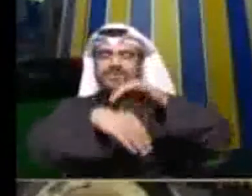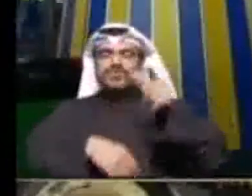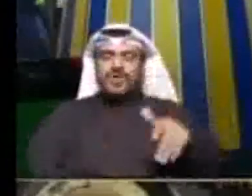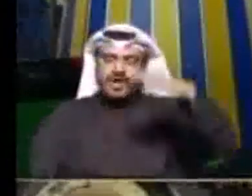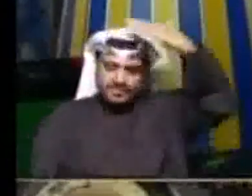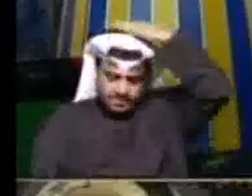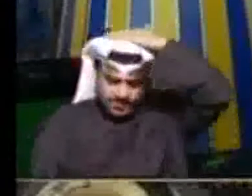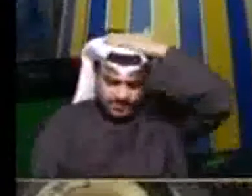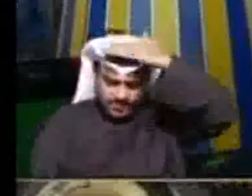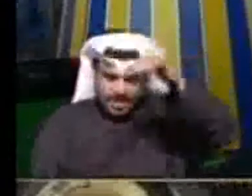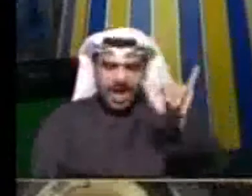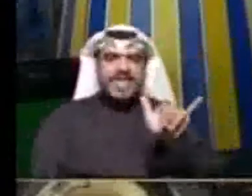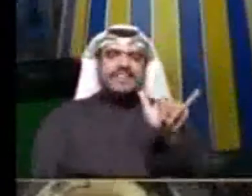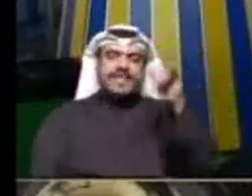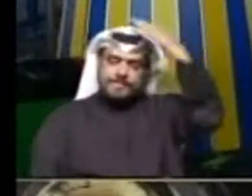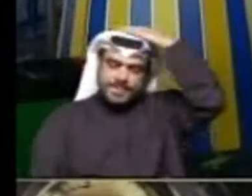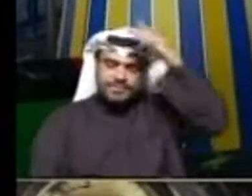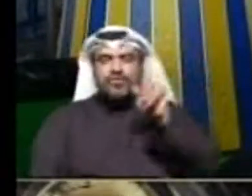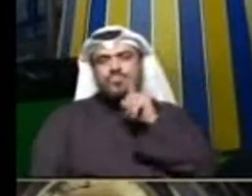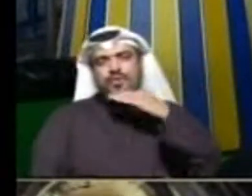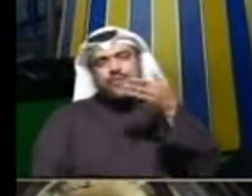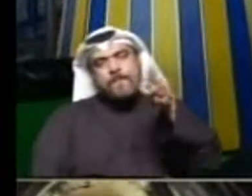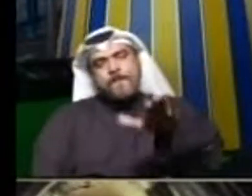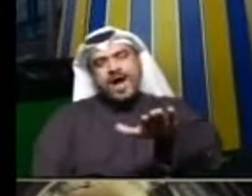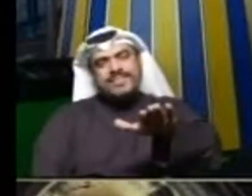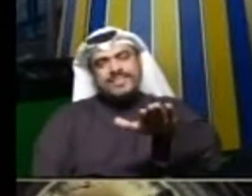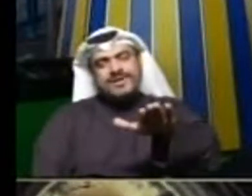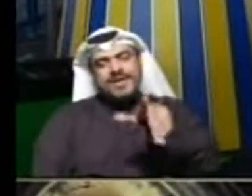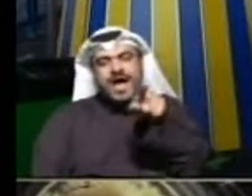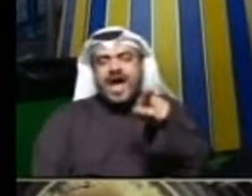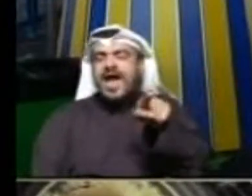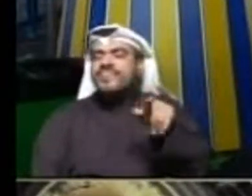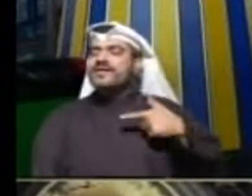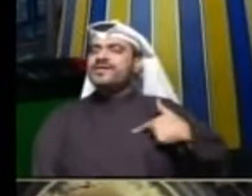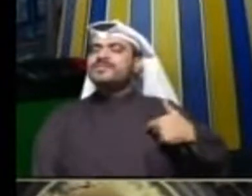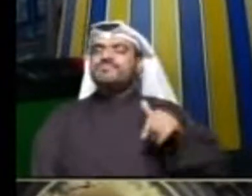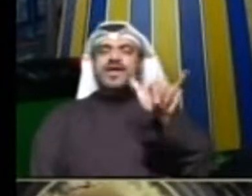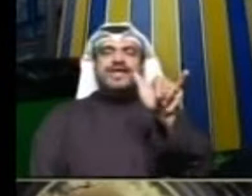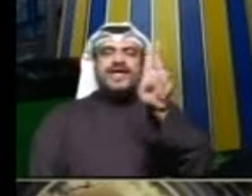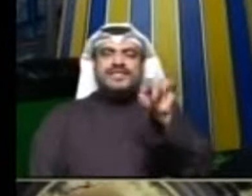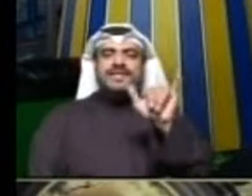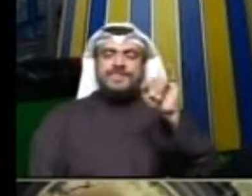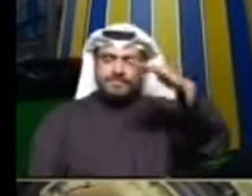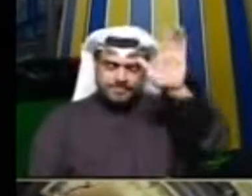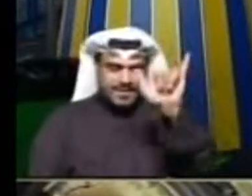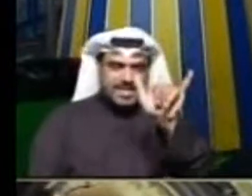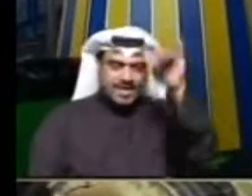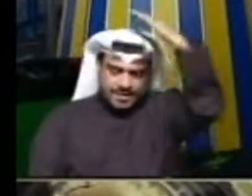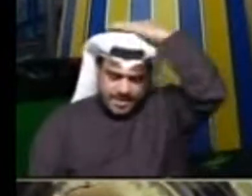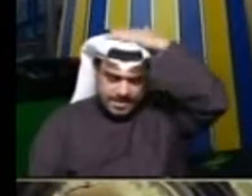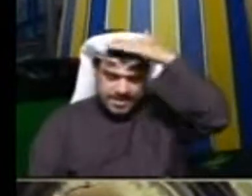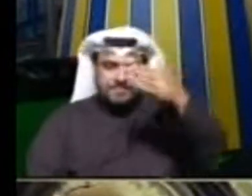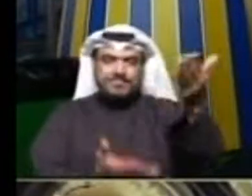أيتام السوريين المتواجدين في الأردن. وبطبيعة الحال دولة الكويت